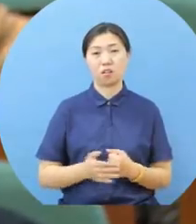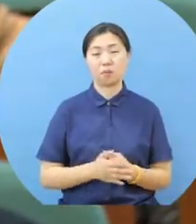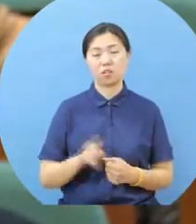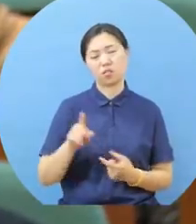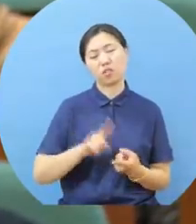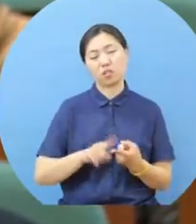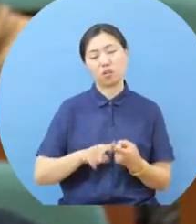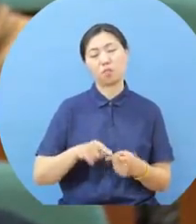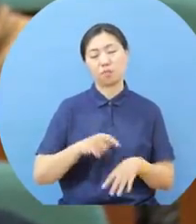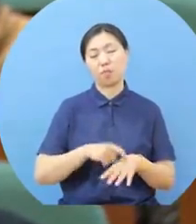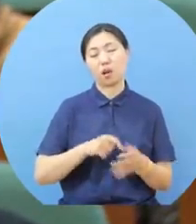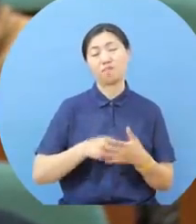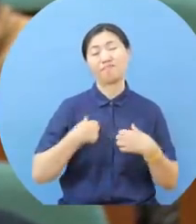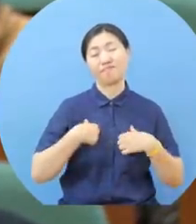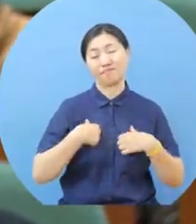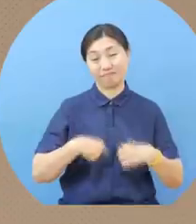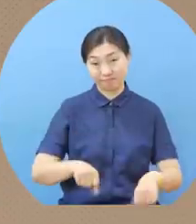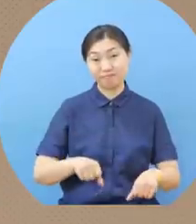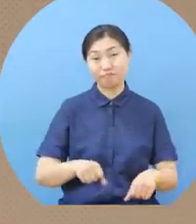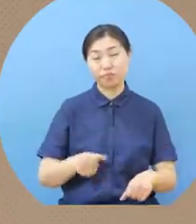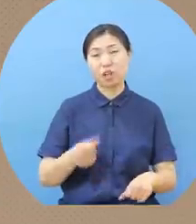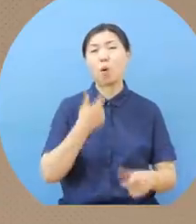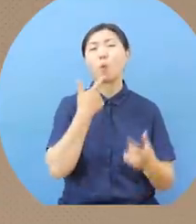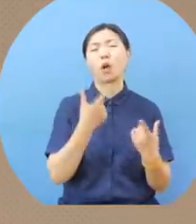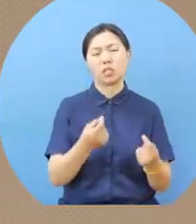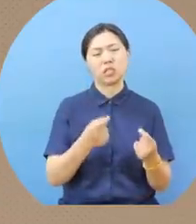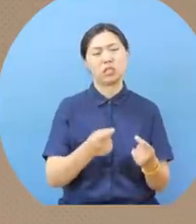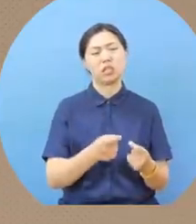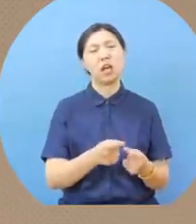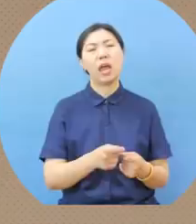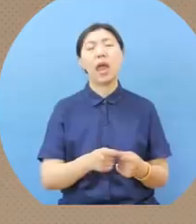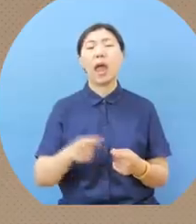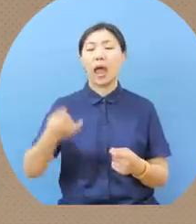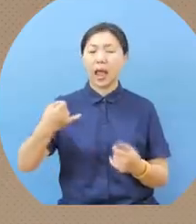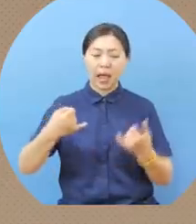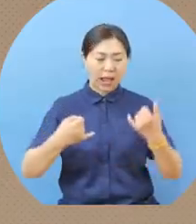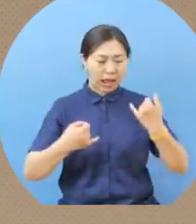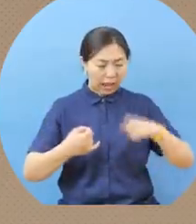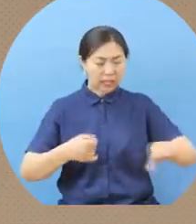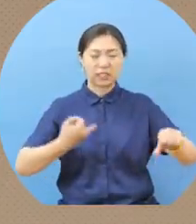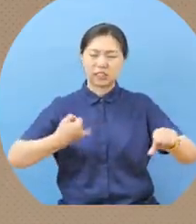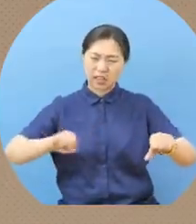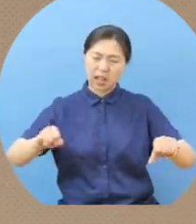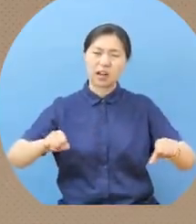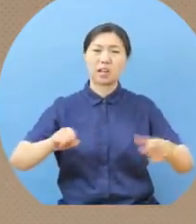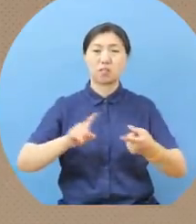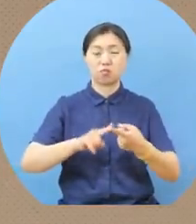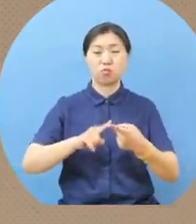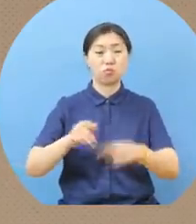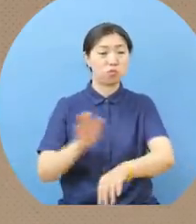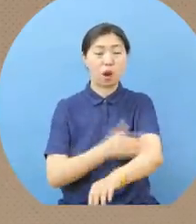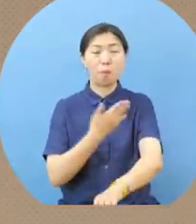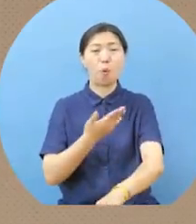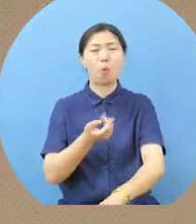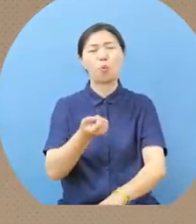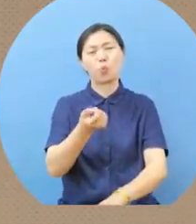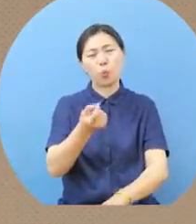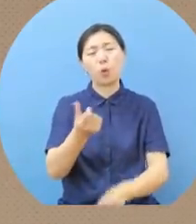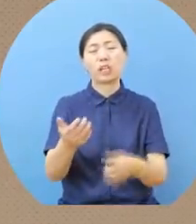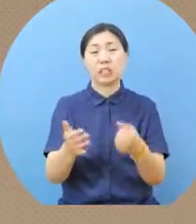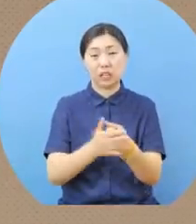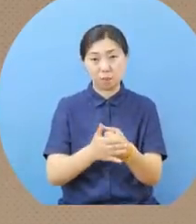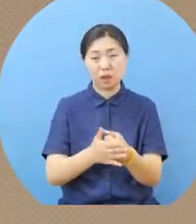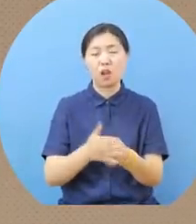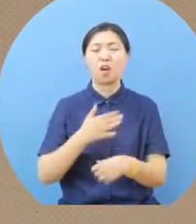그래서 그거는 마음 내려 났어요 그래서 구글 내려 노토 시 애들도 우리 잘못한거 에 의해서 애들은 훨씬 잘못을